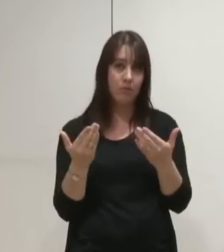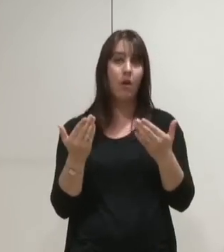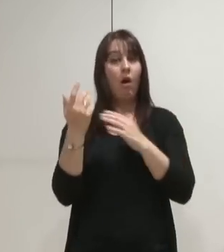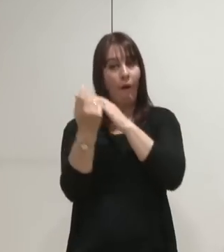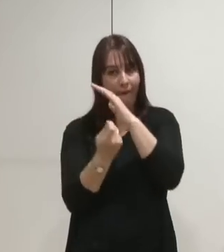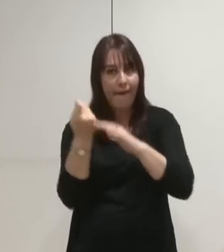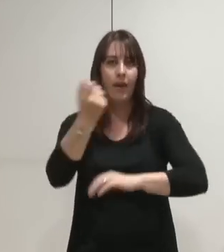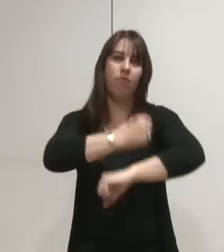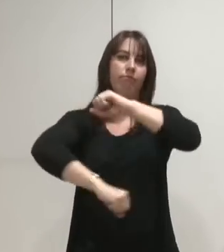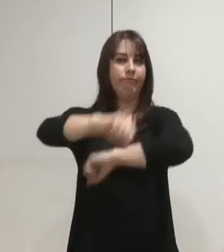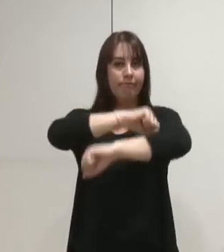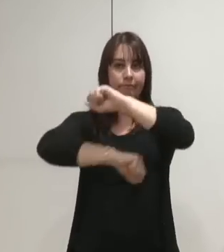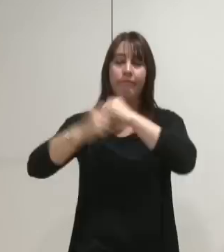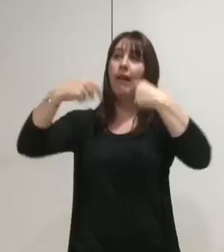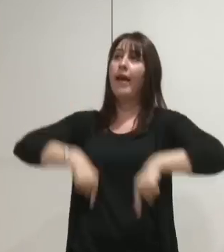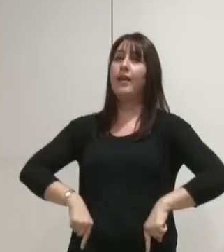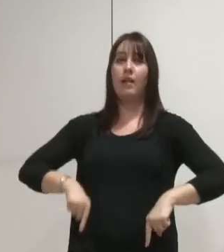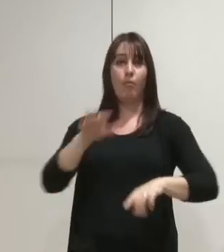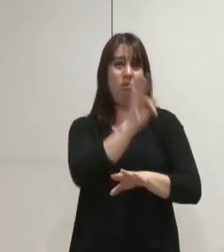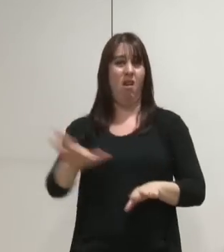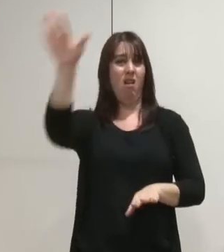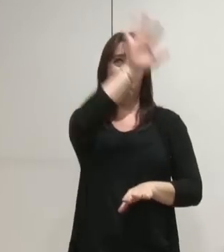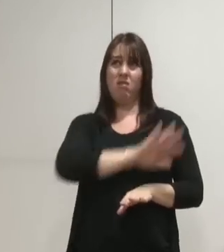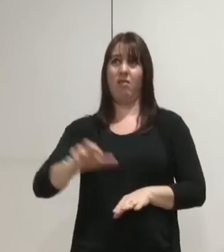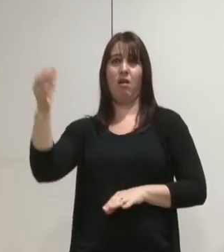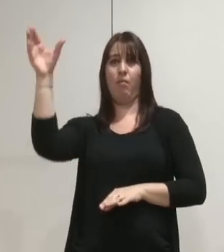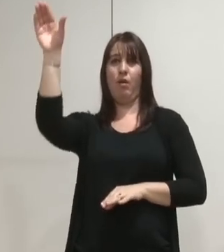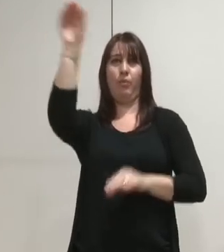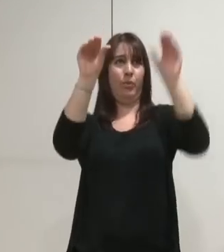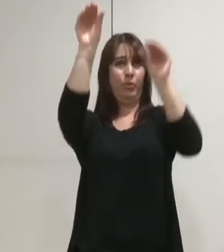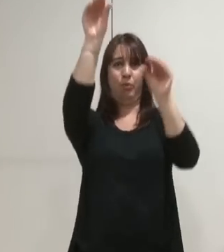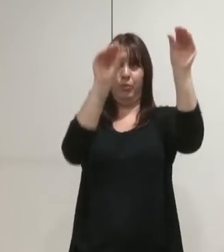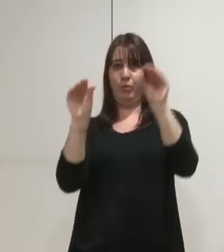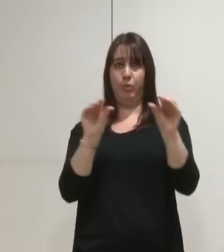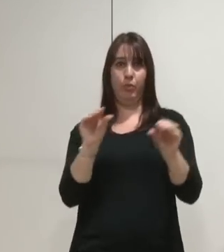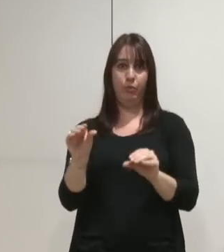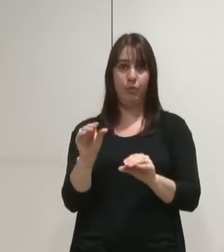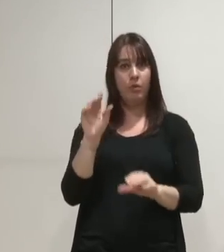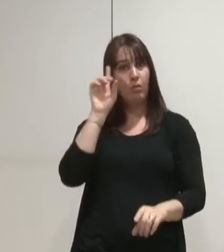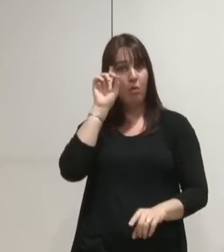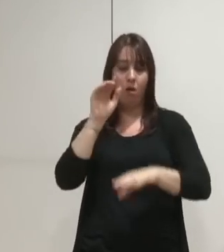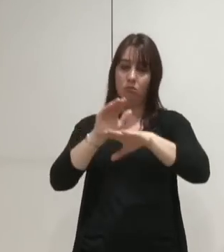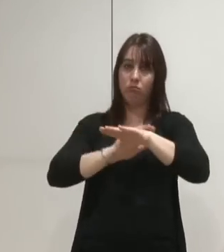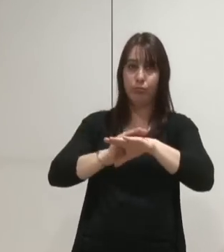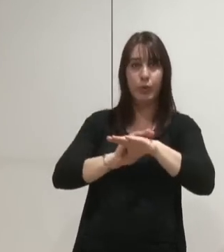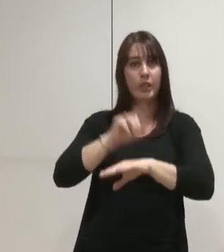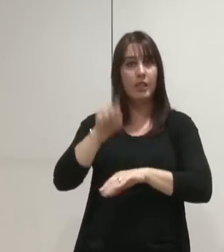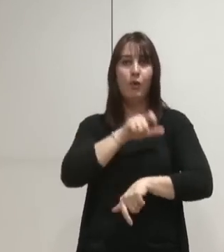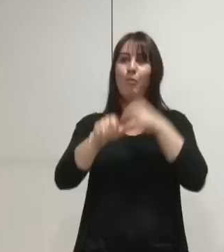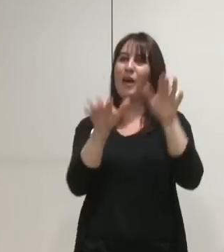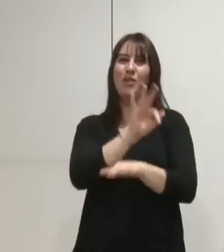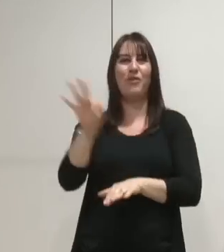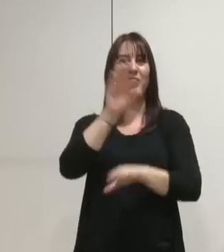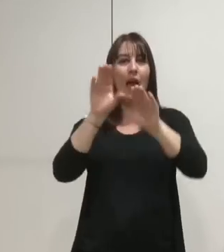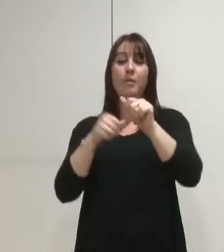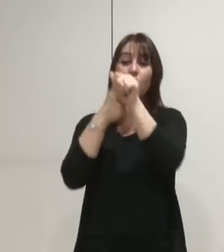réorganisation des moyens de l'État sur l'ensemble du territoire national pour que ces politiques là touchent le plus grand nombre de Français en fonction